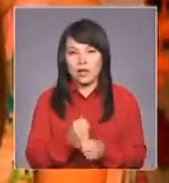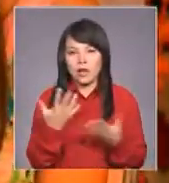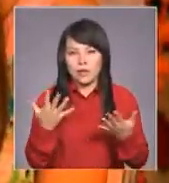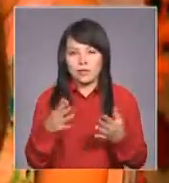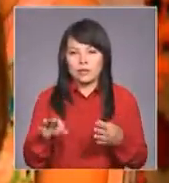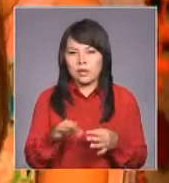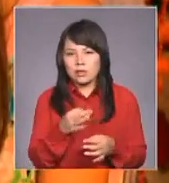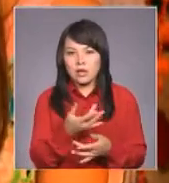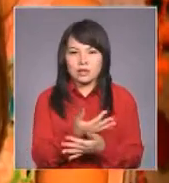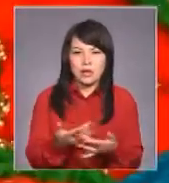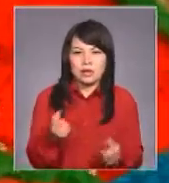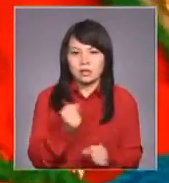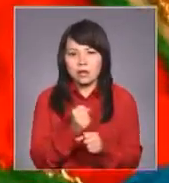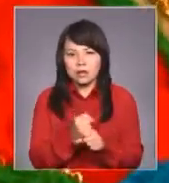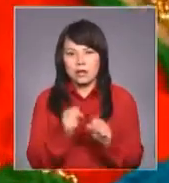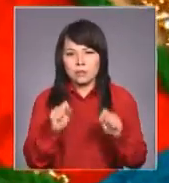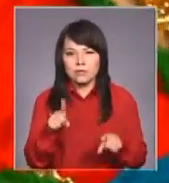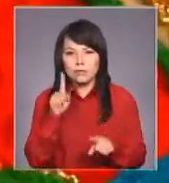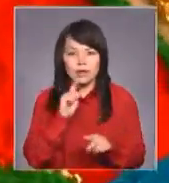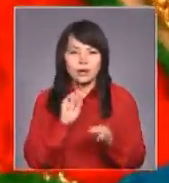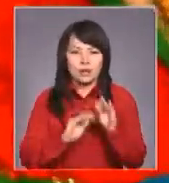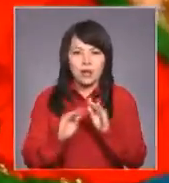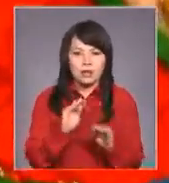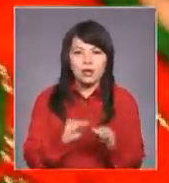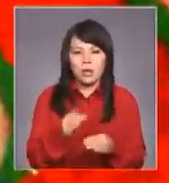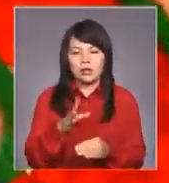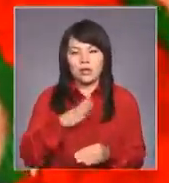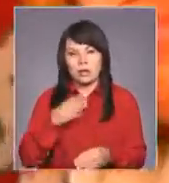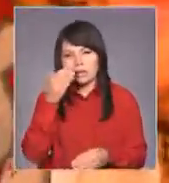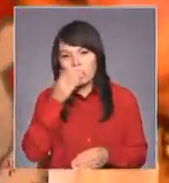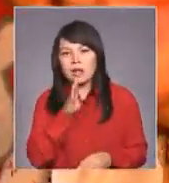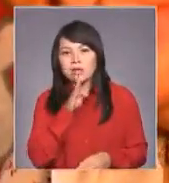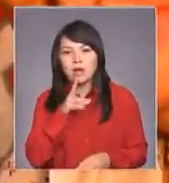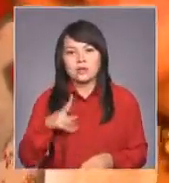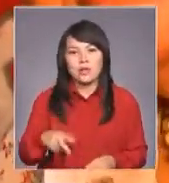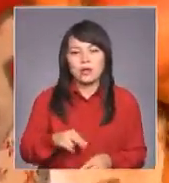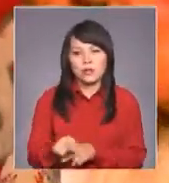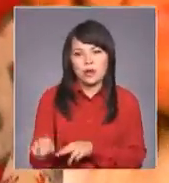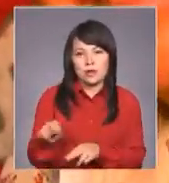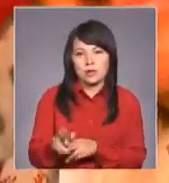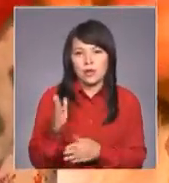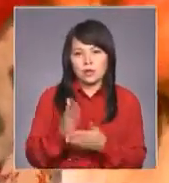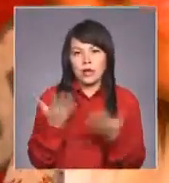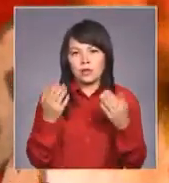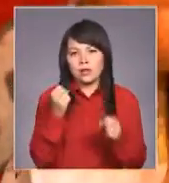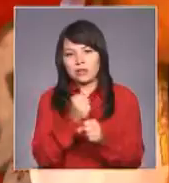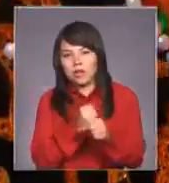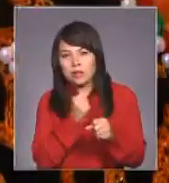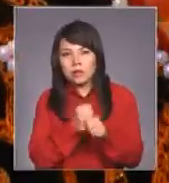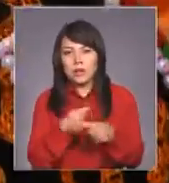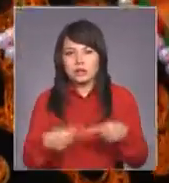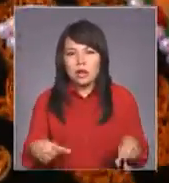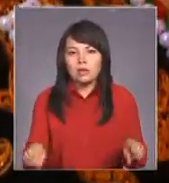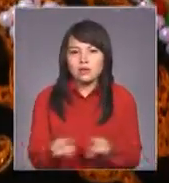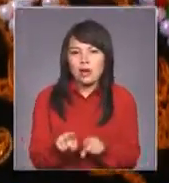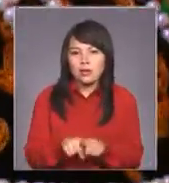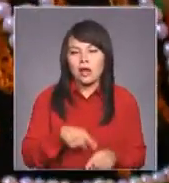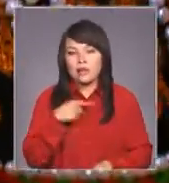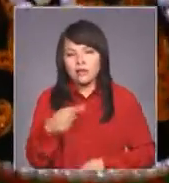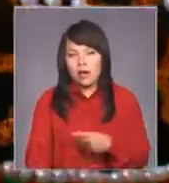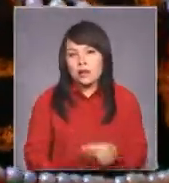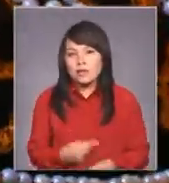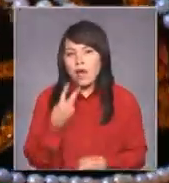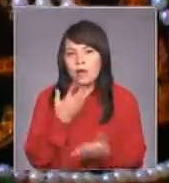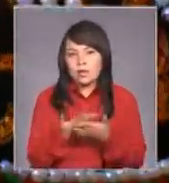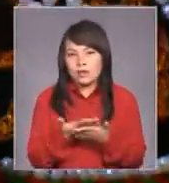балтамған ісмер тұз киіз басып, сырмақ тігуді келіндері мен қыздарына үйретіп әлек. Өйткені әулеттің сәулеті мен дәулетін асыратын тек